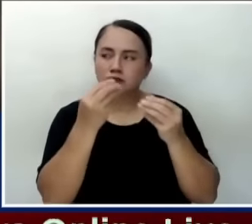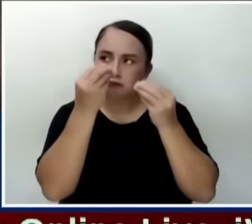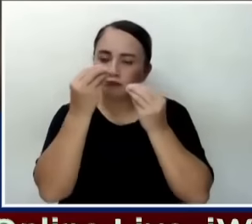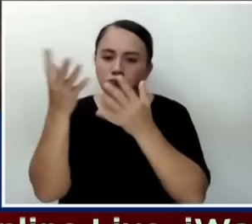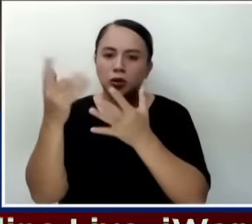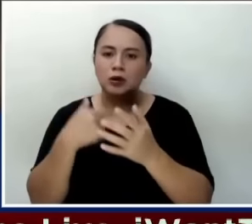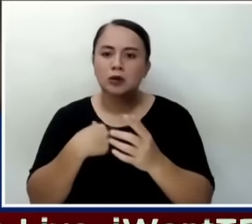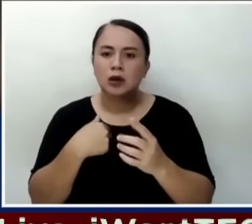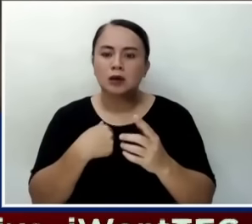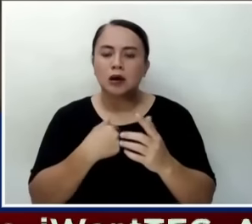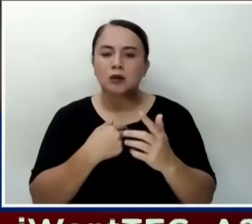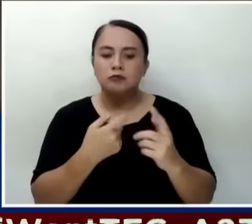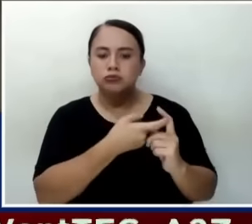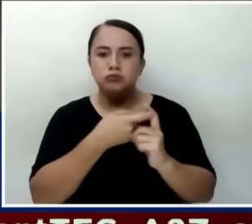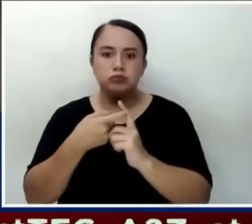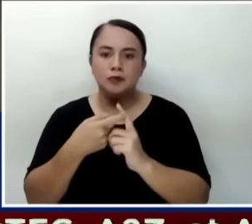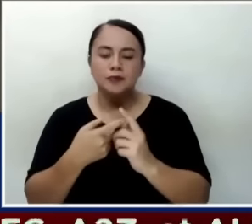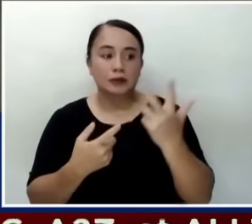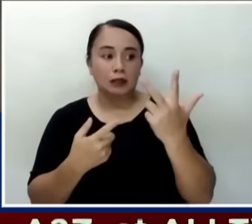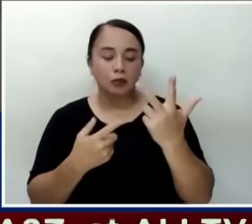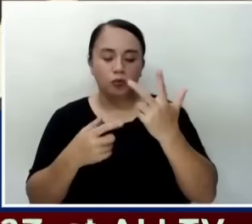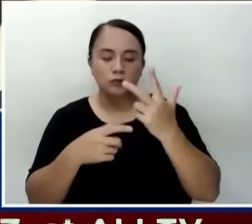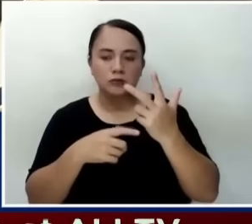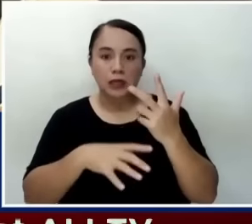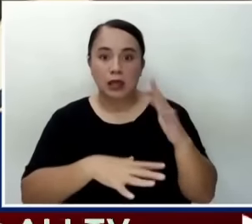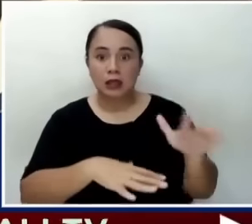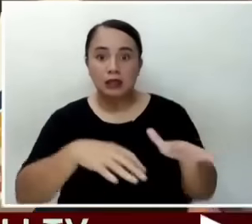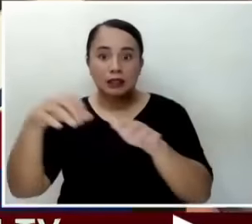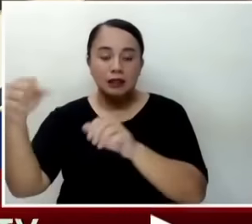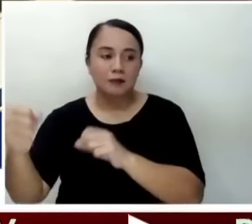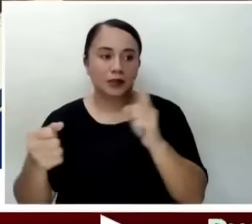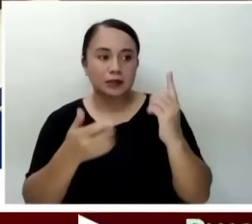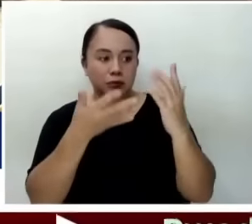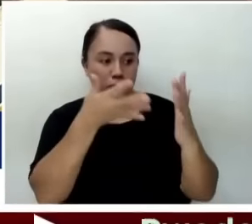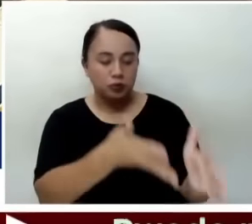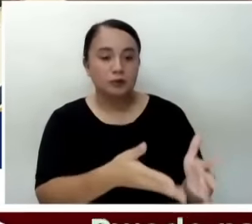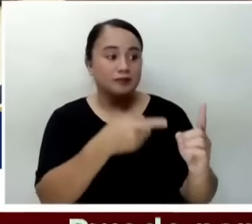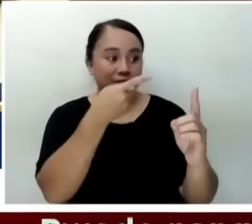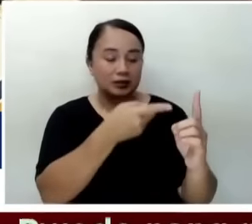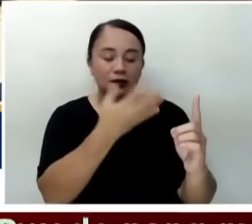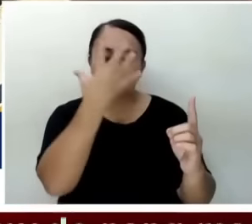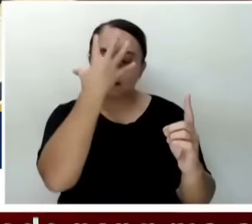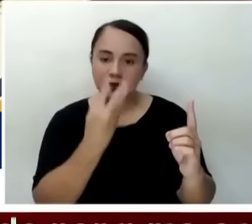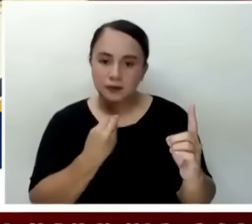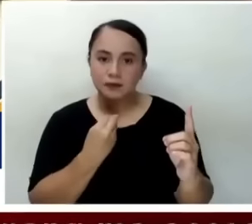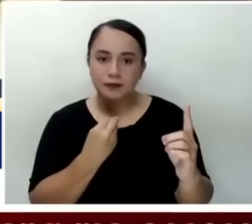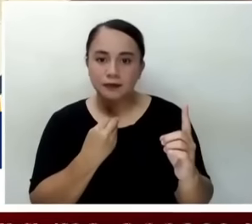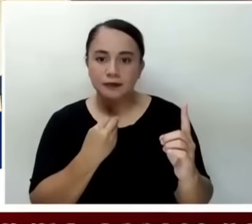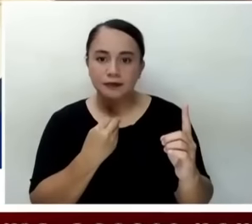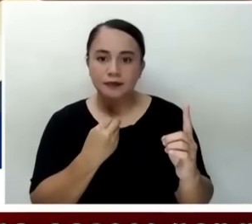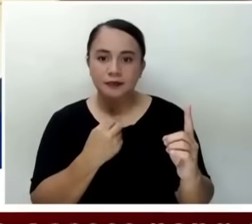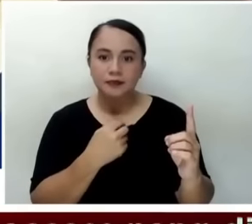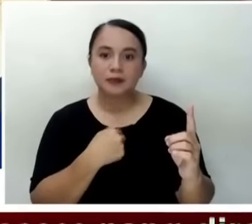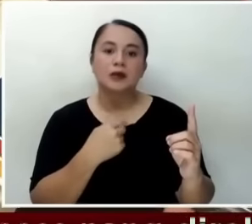kanya. Umalis yung tatlo, naiwan yung isa, nakatulog daw to. That's why she managed